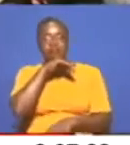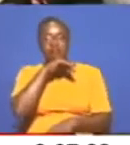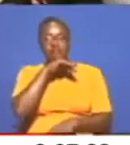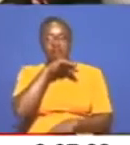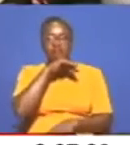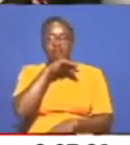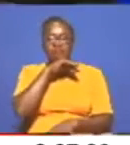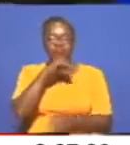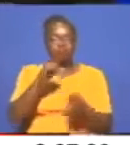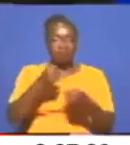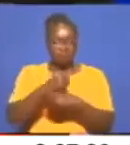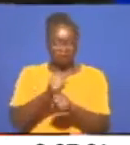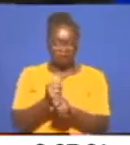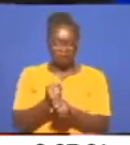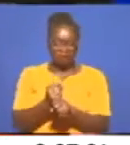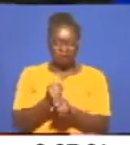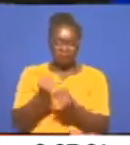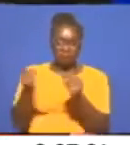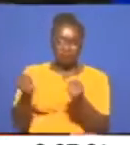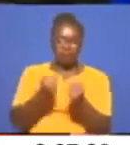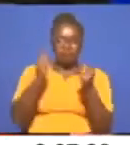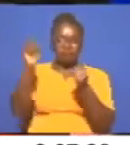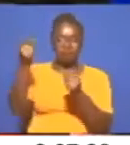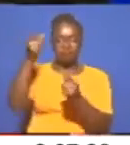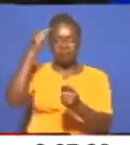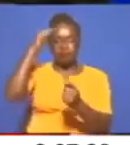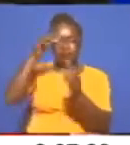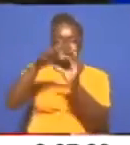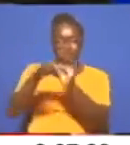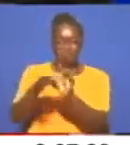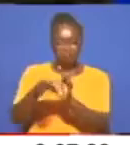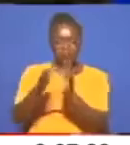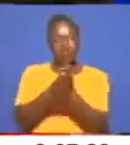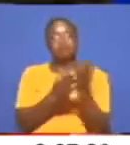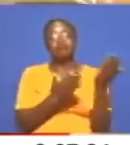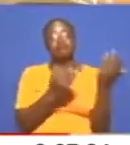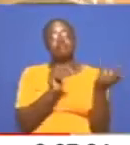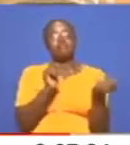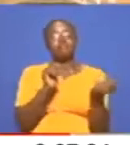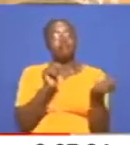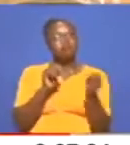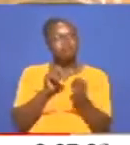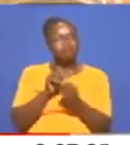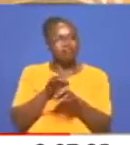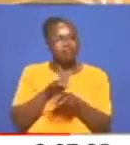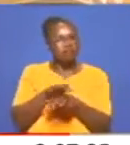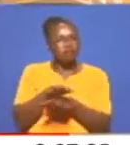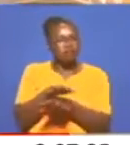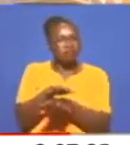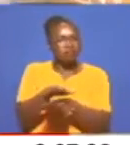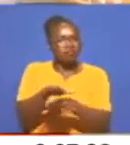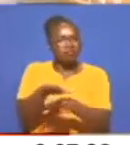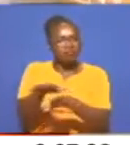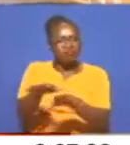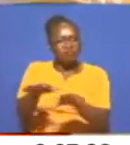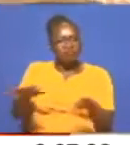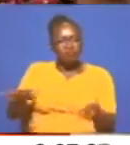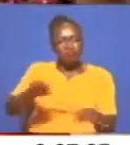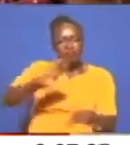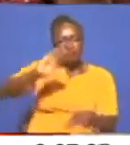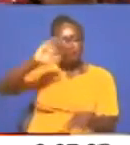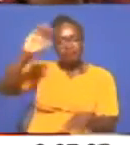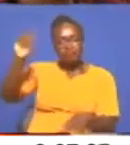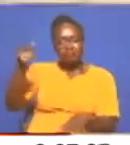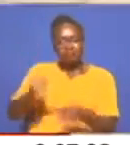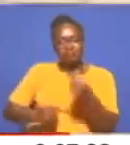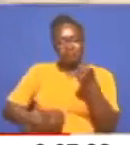been formed. Ushindi Kenya Azimio la Umoja is expected to transfer the Mount Kenya region to ensure it backs the ODM chief